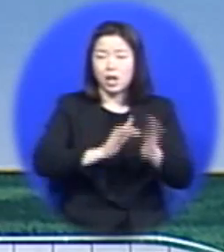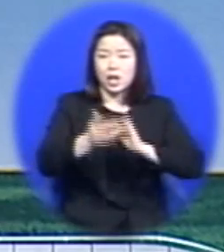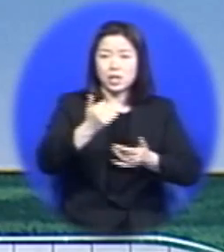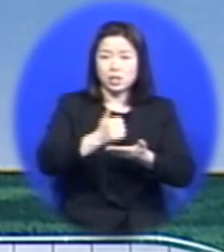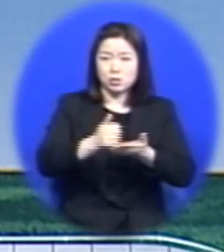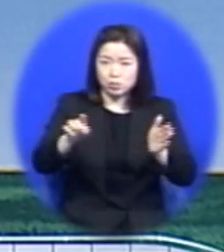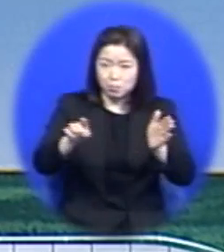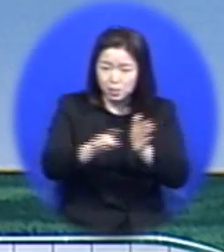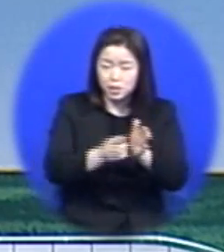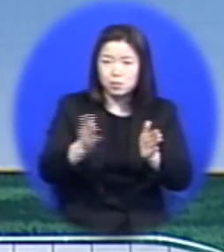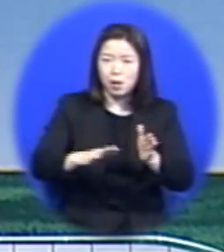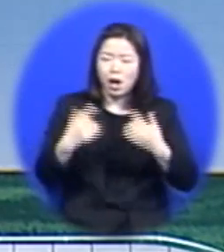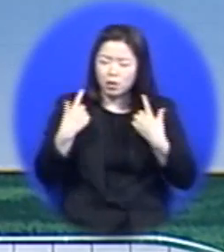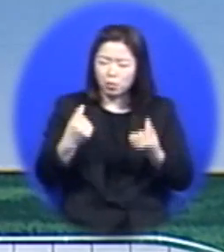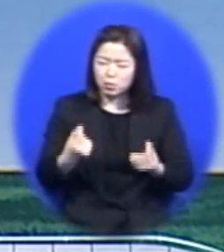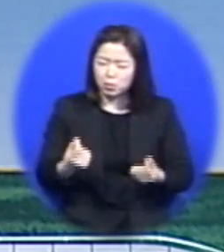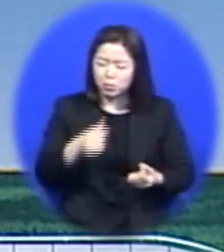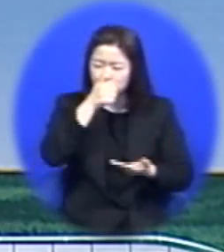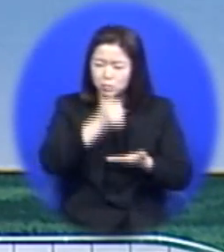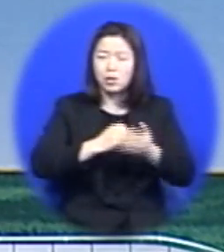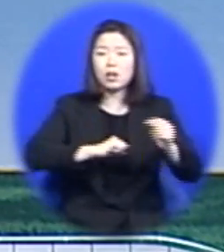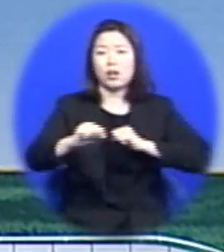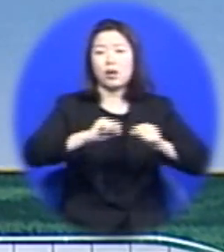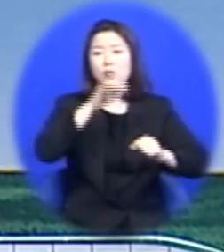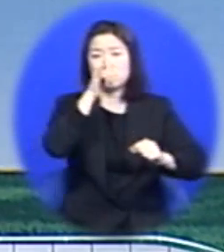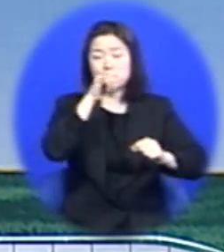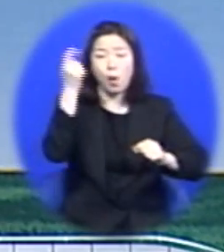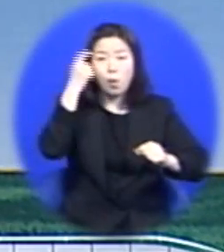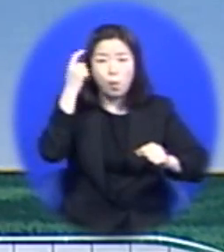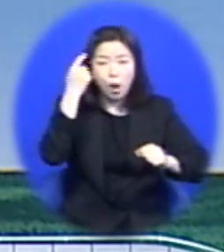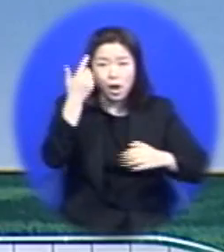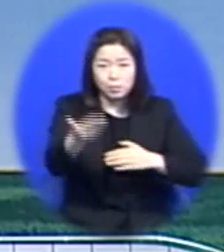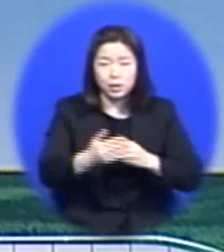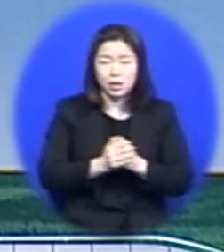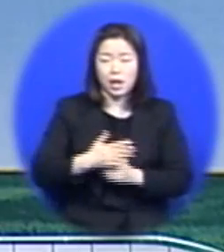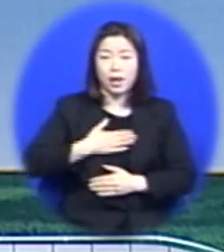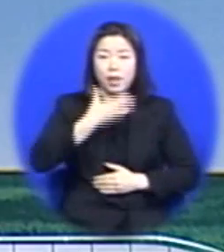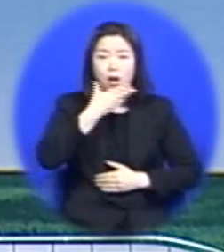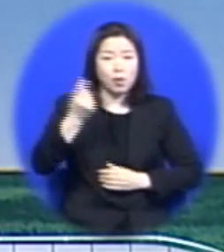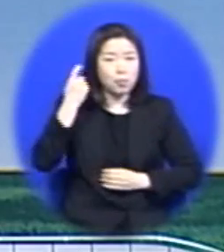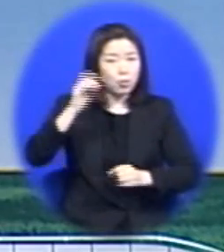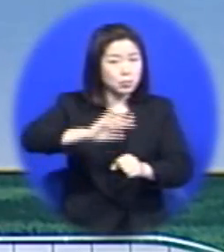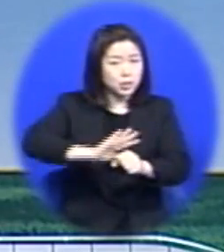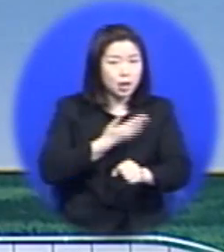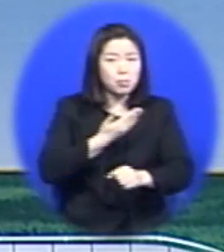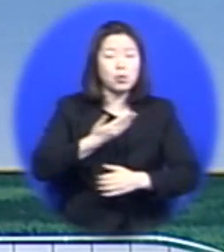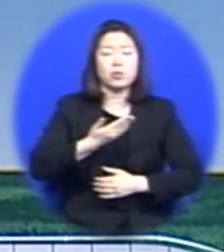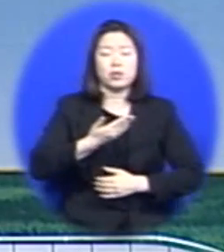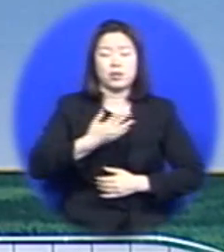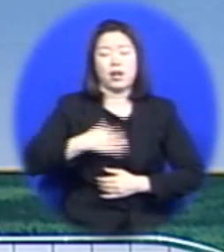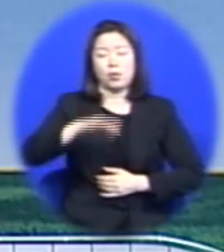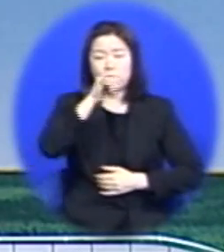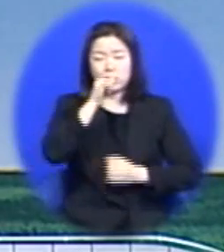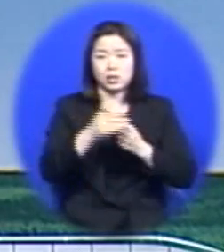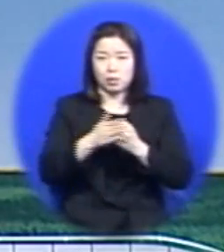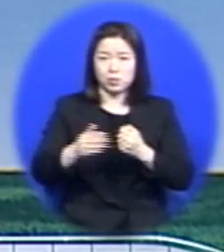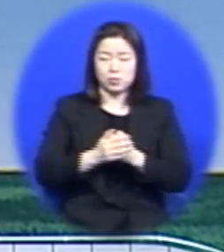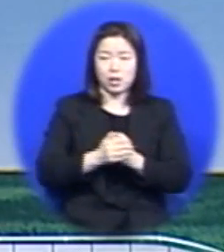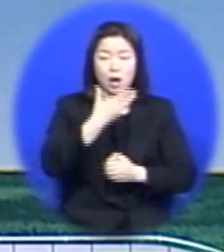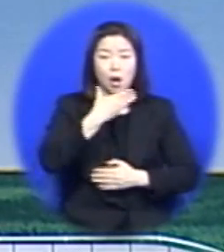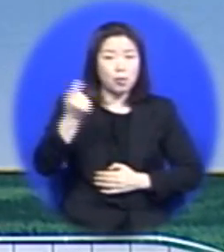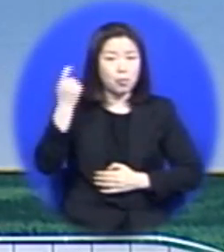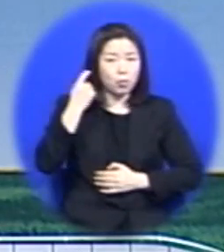삽니다. 왜 이렇지요? 내가 복음을 잘못 알고 있기 때문에 그렇습니다. 복음을 교리로